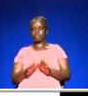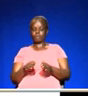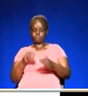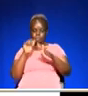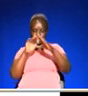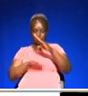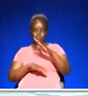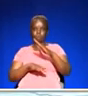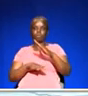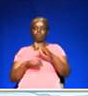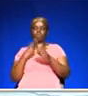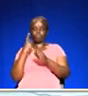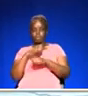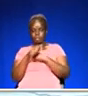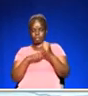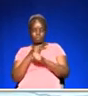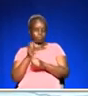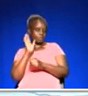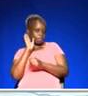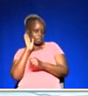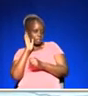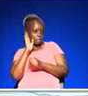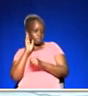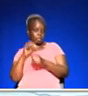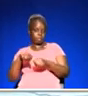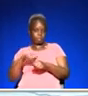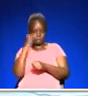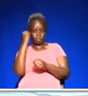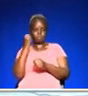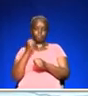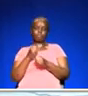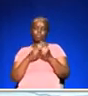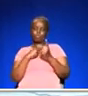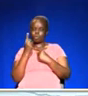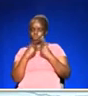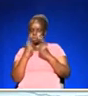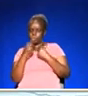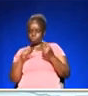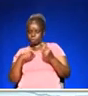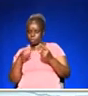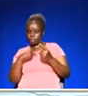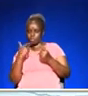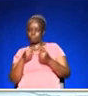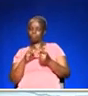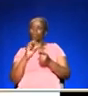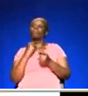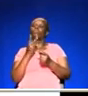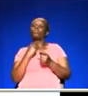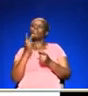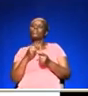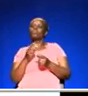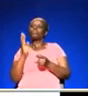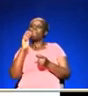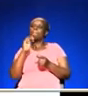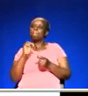mmoja, utamsikia pengine kama amelala afa ameamka, ataanza kusema pale kitandani ama pengine unasikia tu sauti.